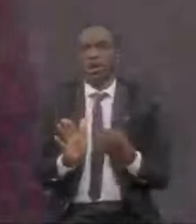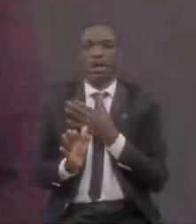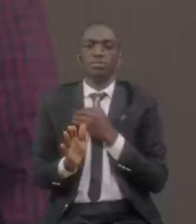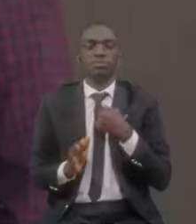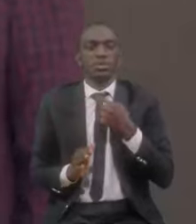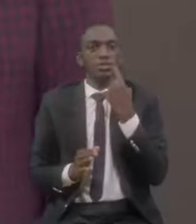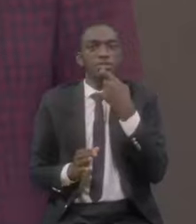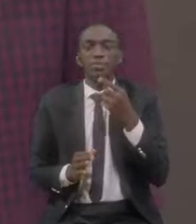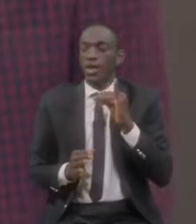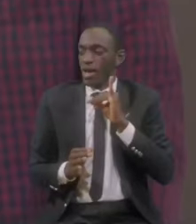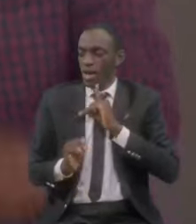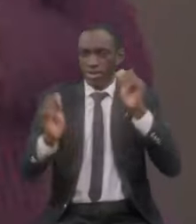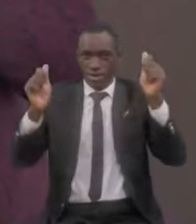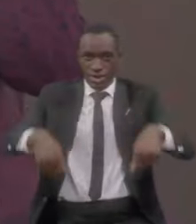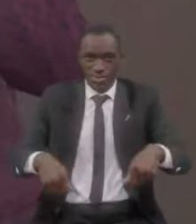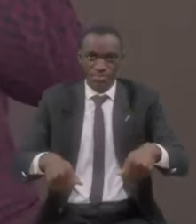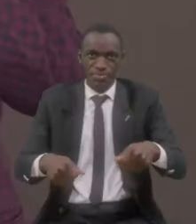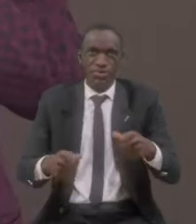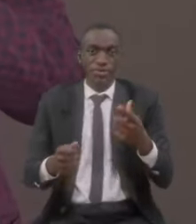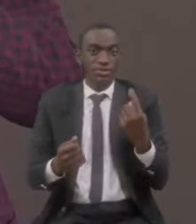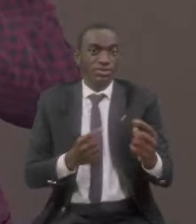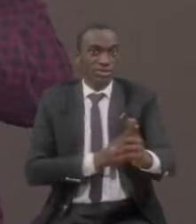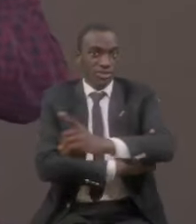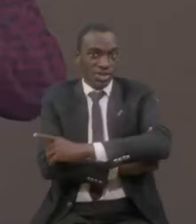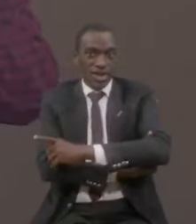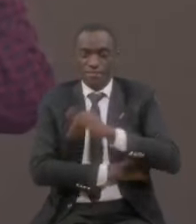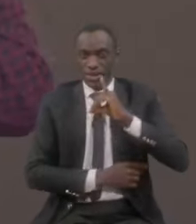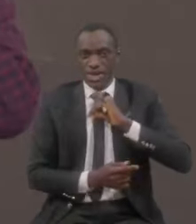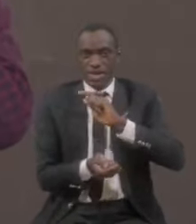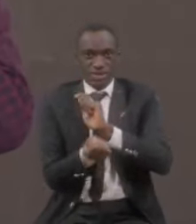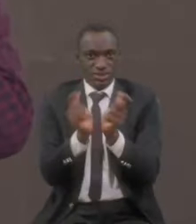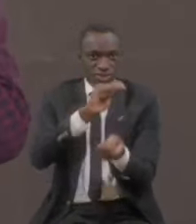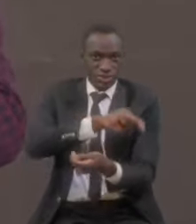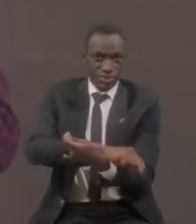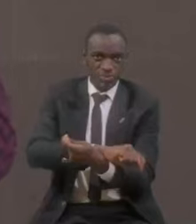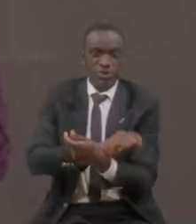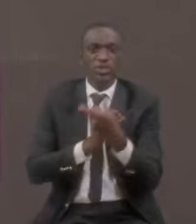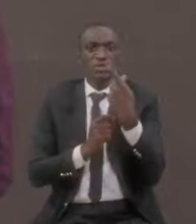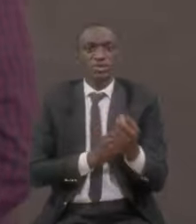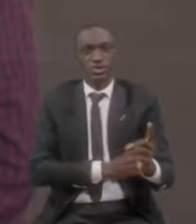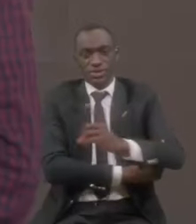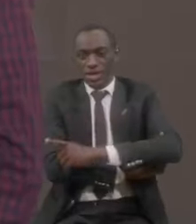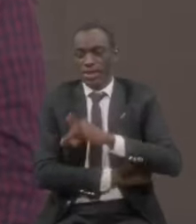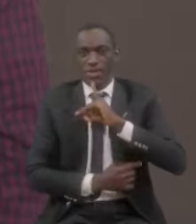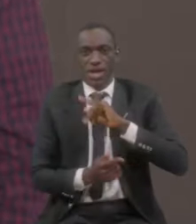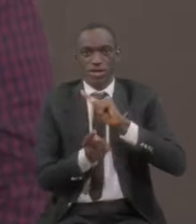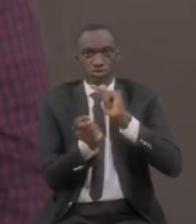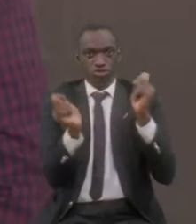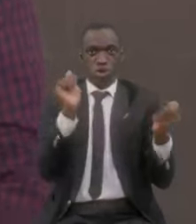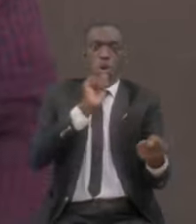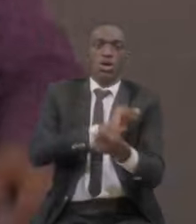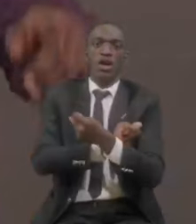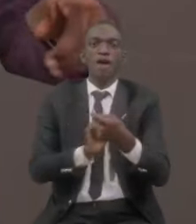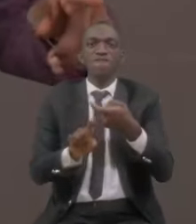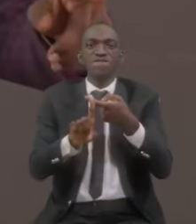peux. Le jour que j'ai changé, le jour que je suis revenu en quittant,